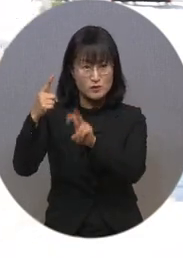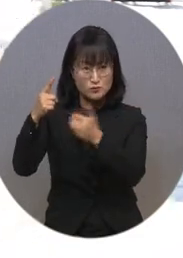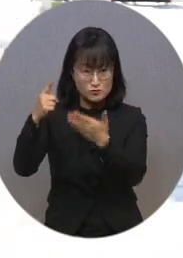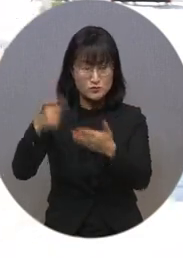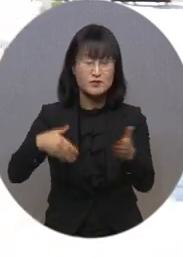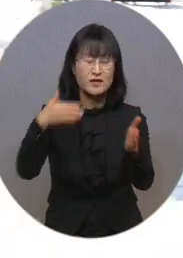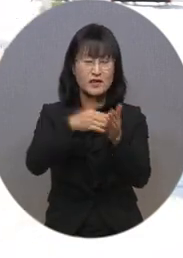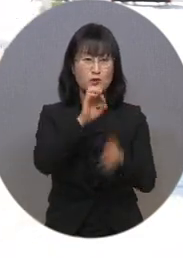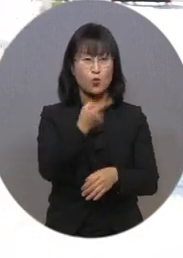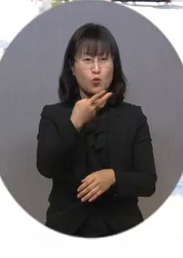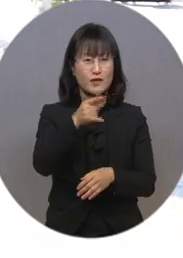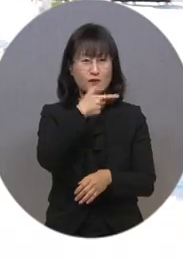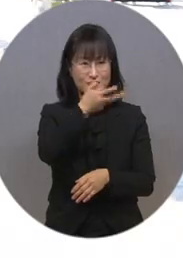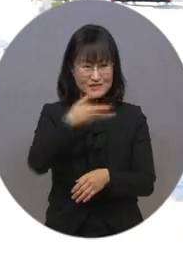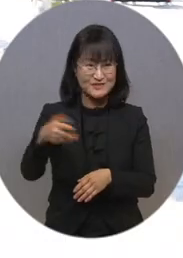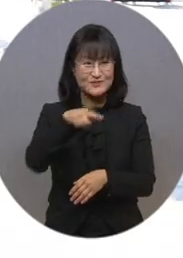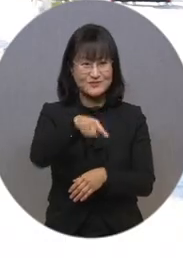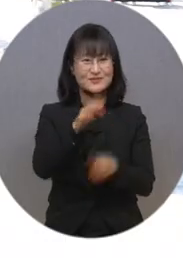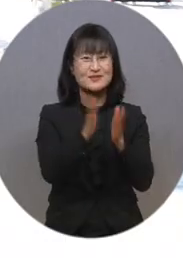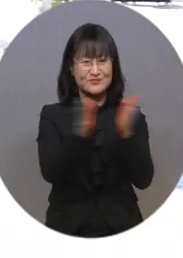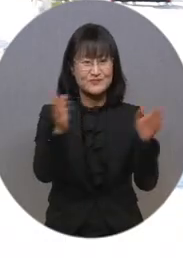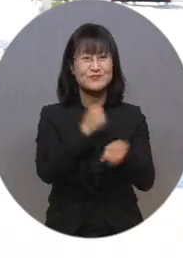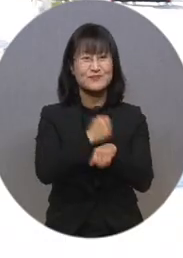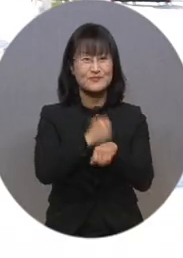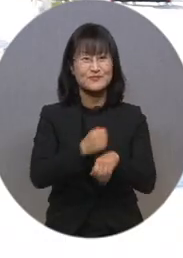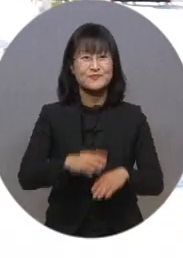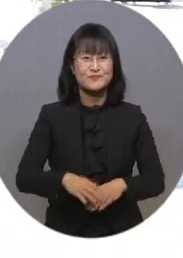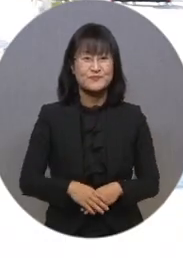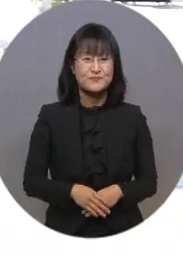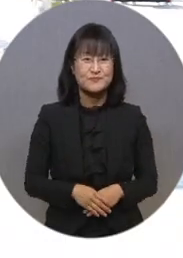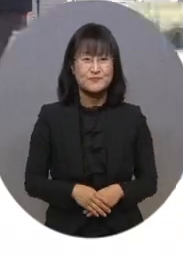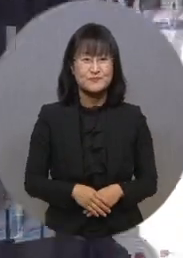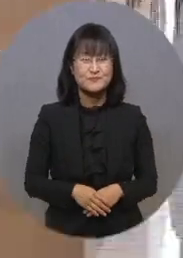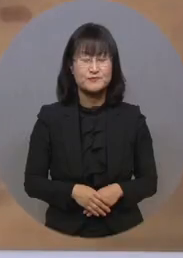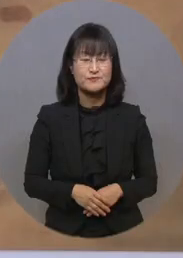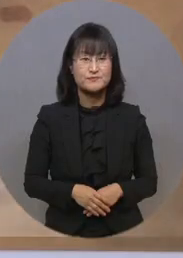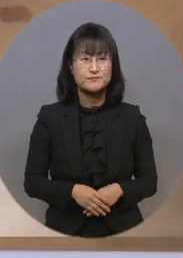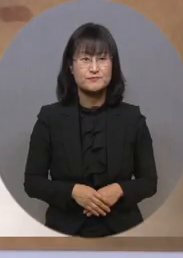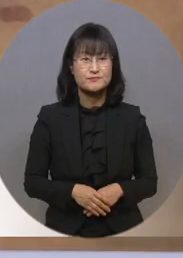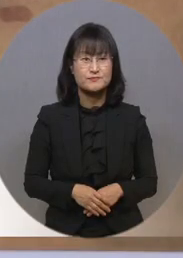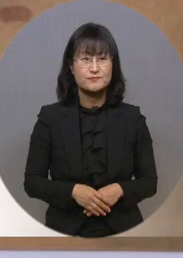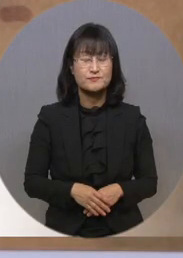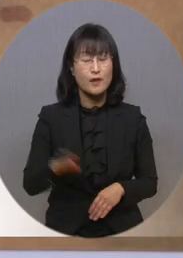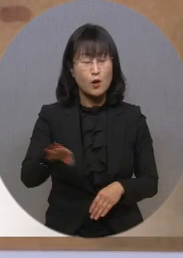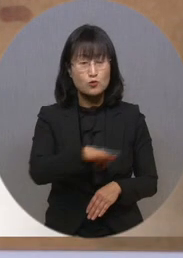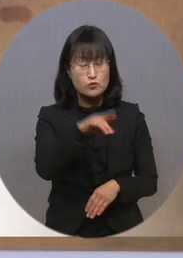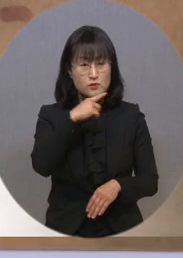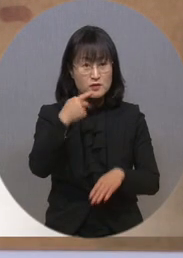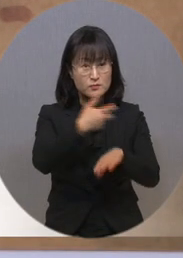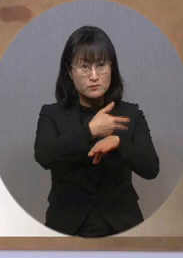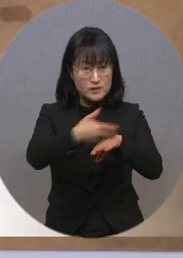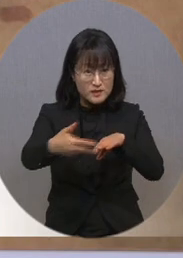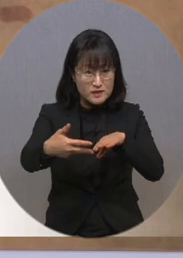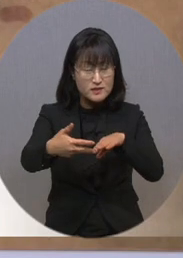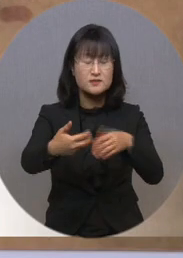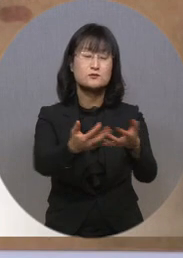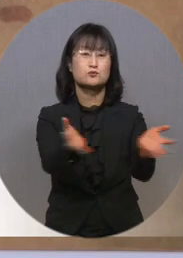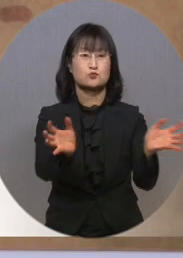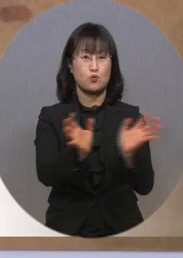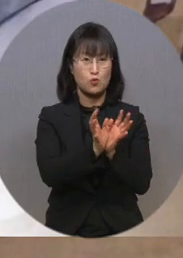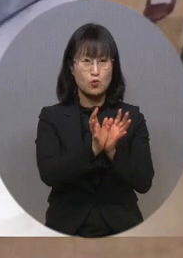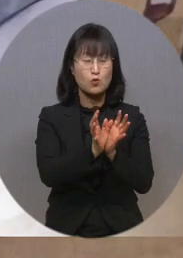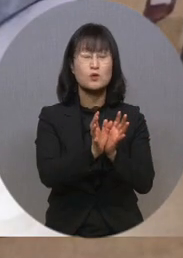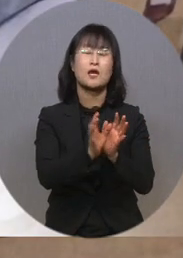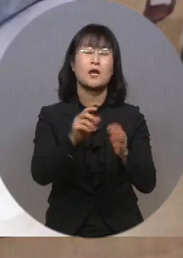진부면 오대천 일원에서 진행됩니다. 복지TV 뉴스 전우주입니다. 우리 민족의 풍속, 습관,